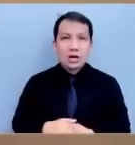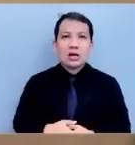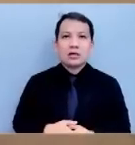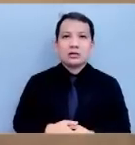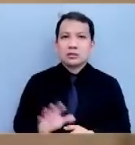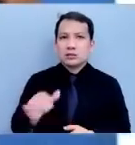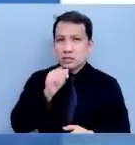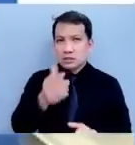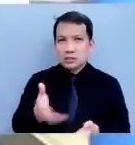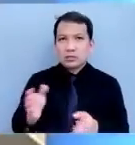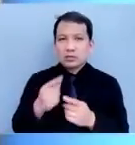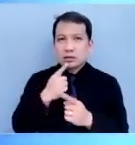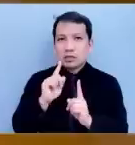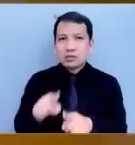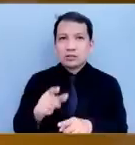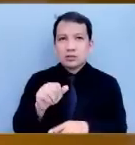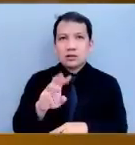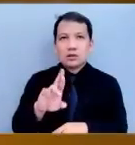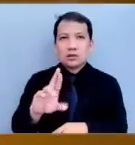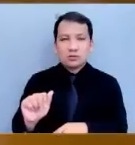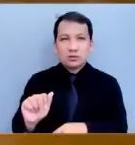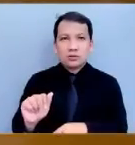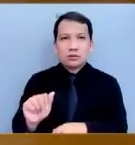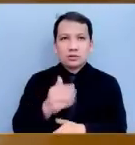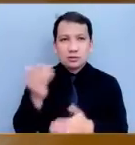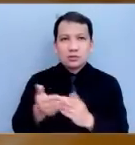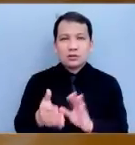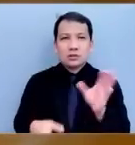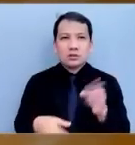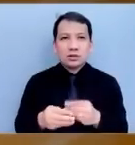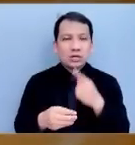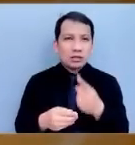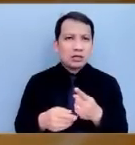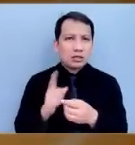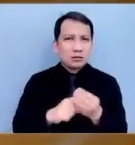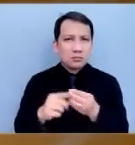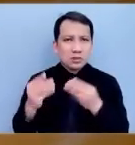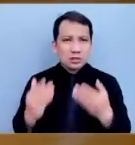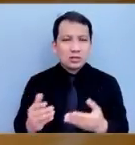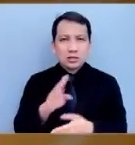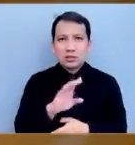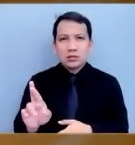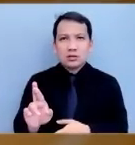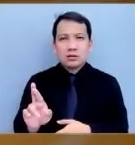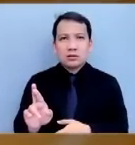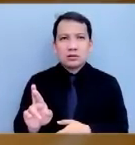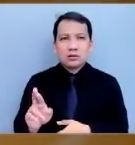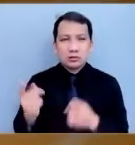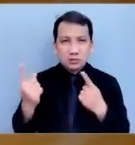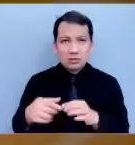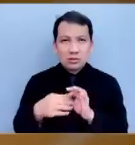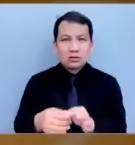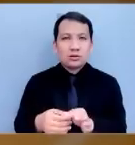na nagbigay ng pahayag si Aura. Sa isang Facebook post kahapon, sinabi ng management ng bar na pinangyarihan ng gulo